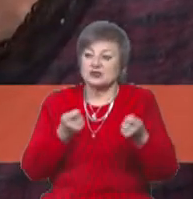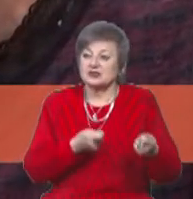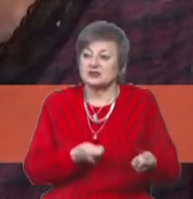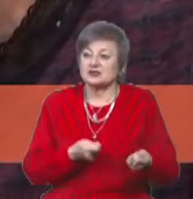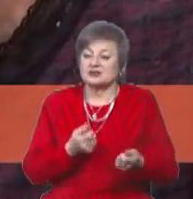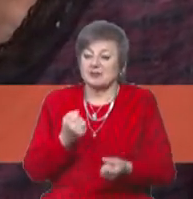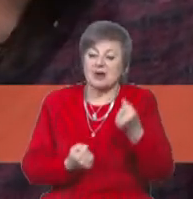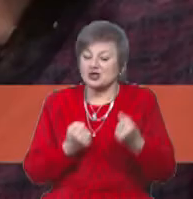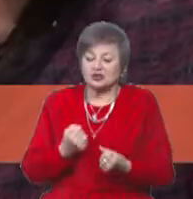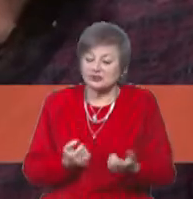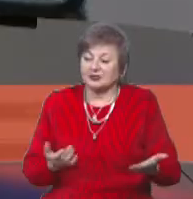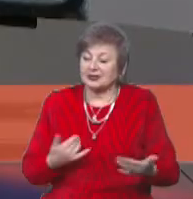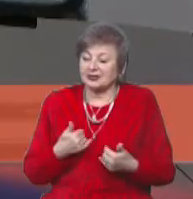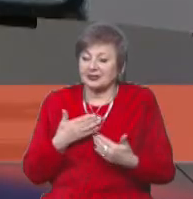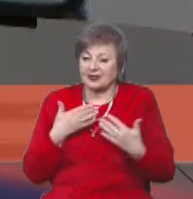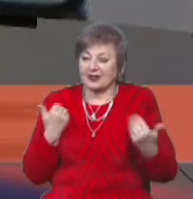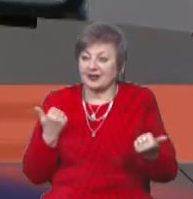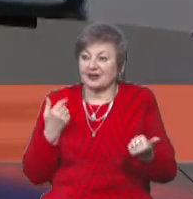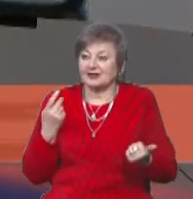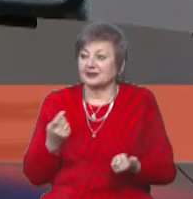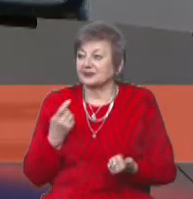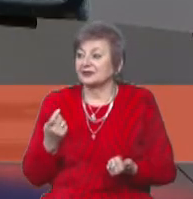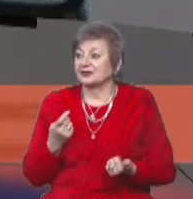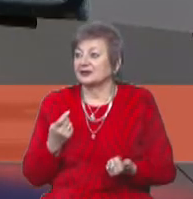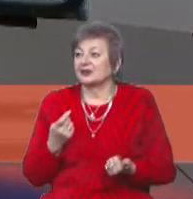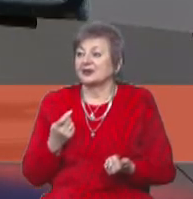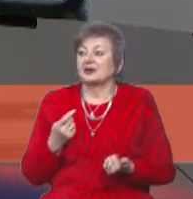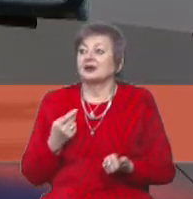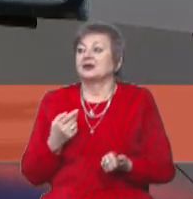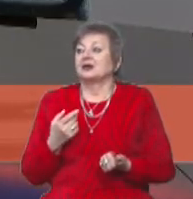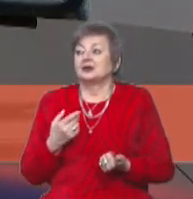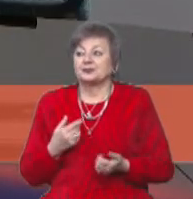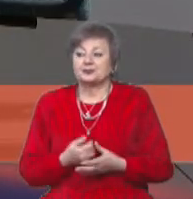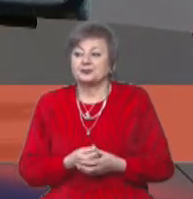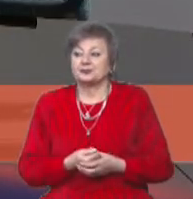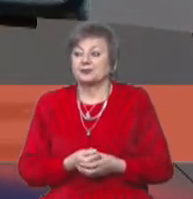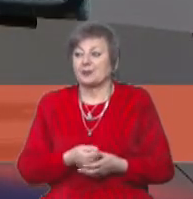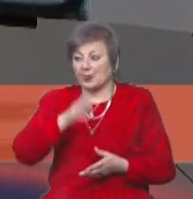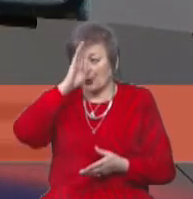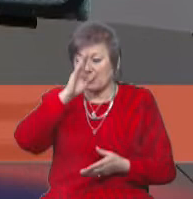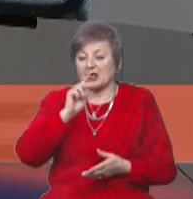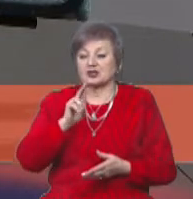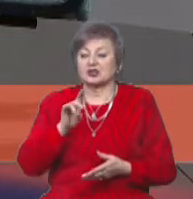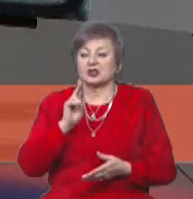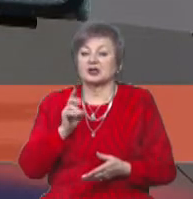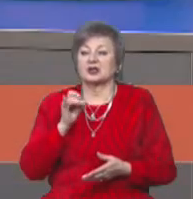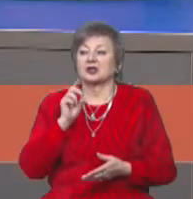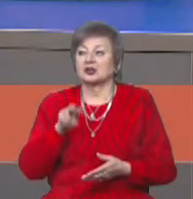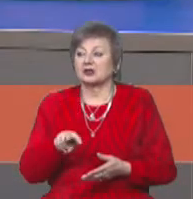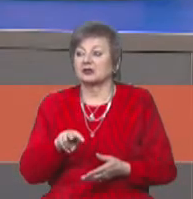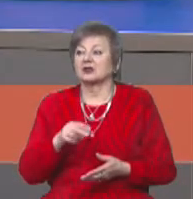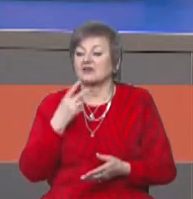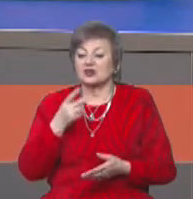немає власної машини, але Кирило Попов там він як да, там він був присутній, коли ми рвали